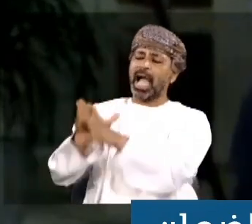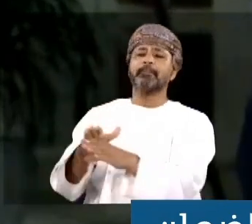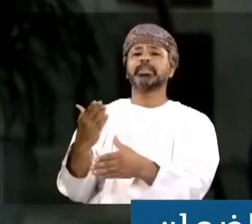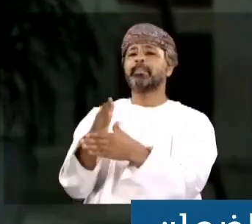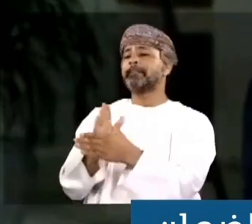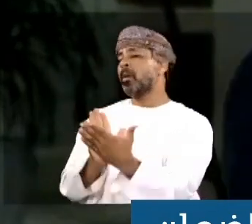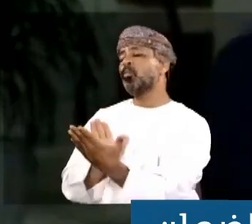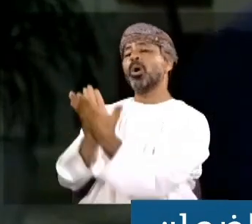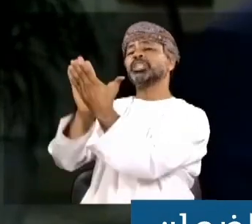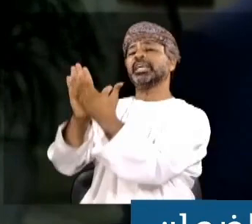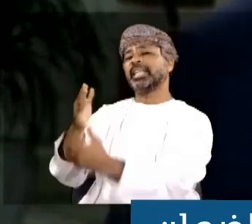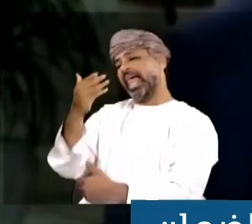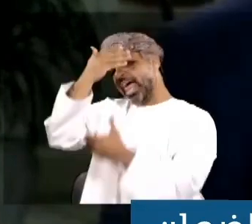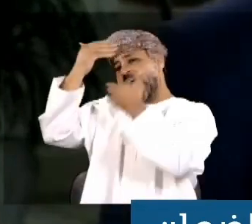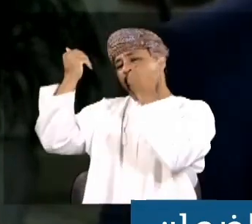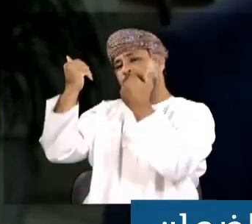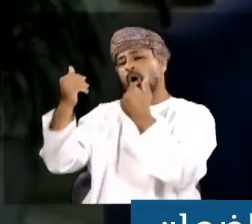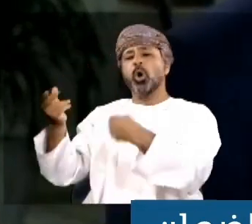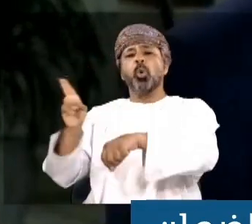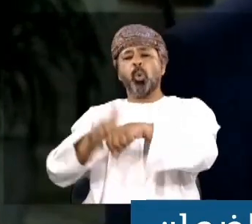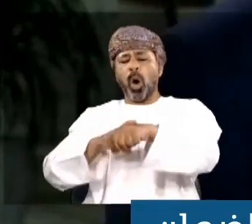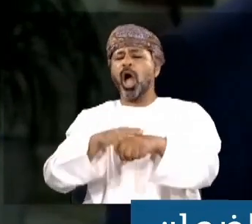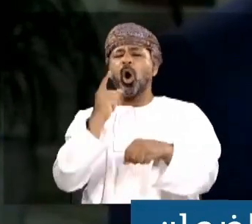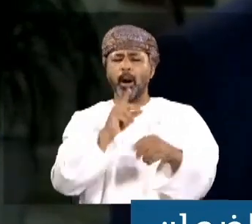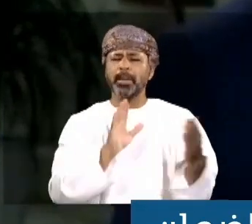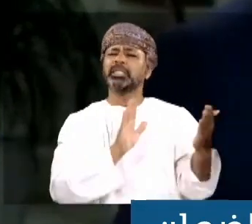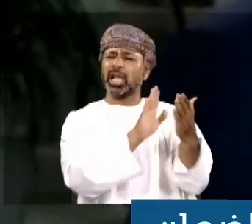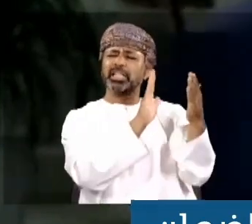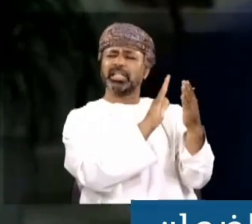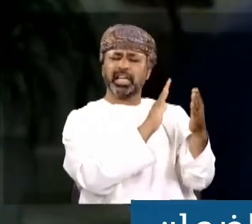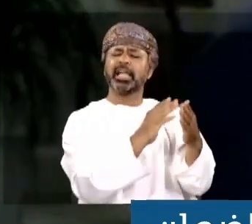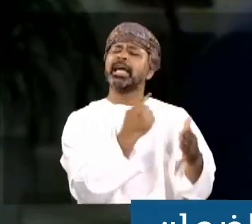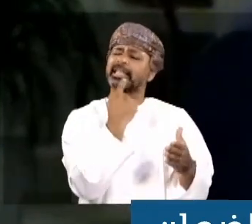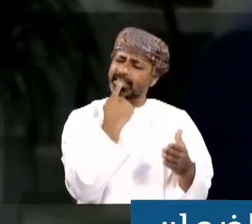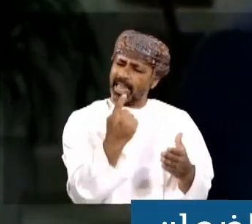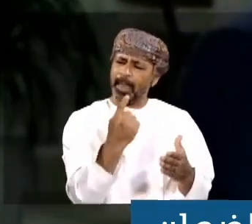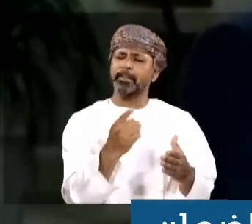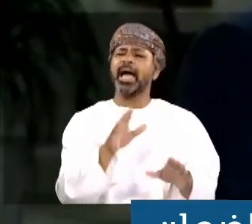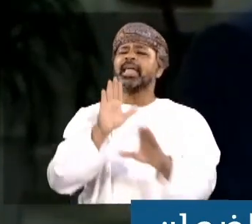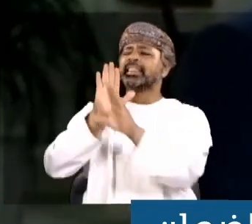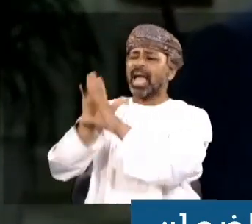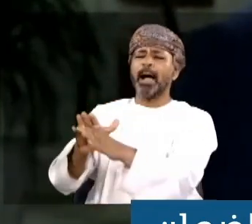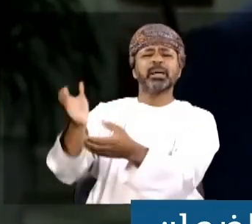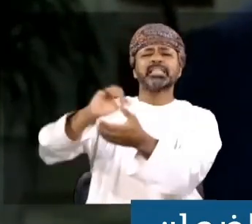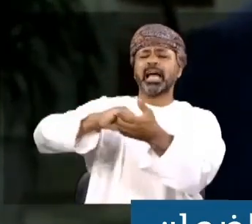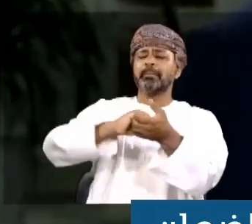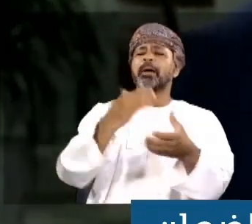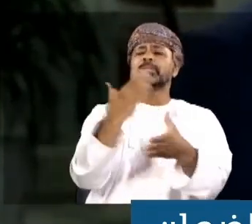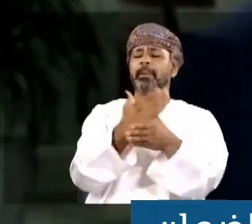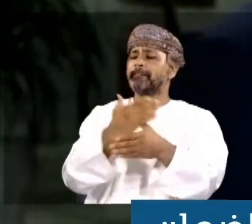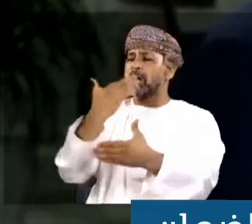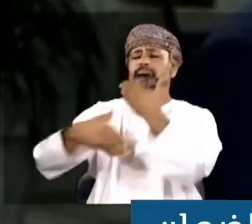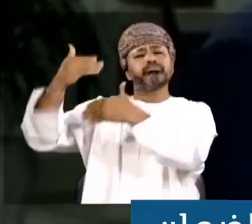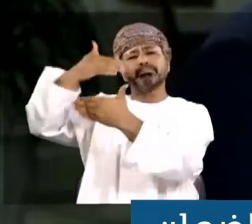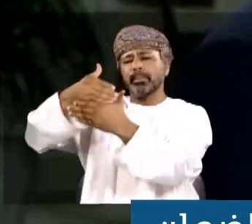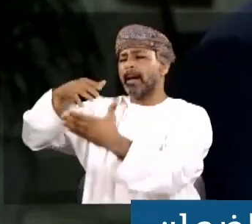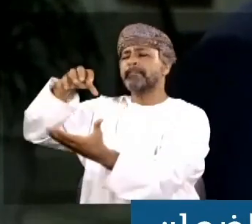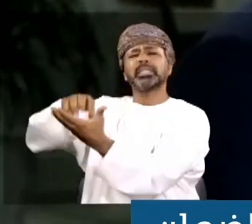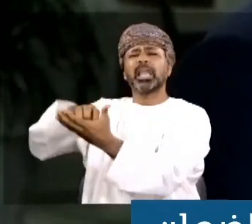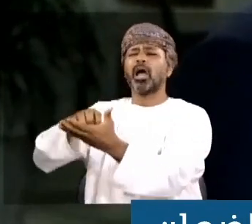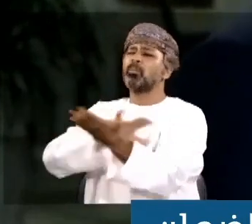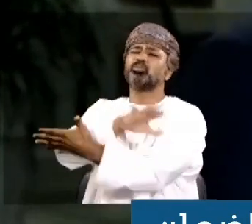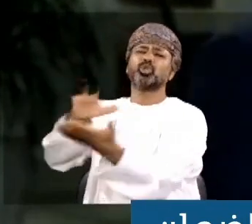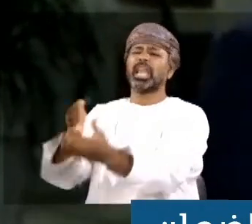الإرهاب، مضيفا أن العراق لا يزال يواجه تحديات تتطلب دعم الأصدقاء لإعادة الإعمار في المناطق